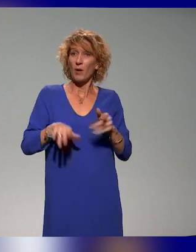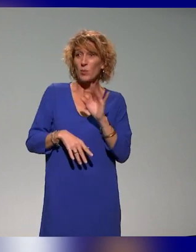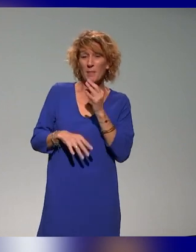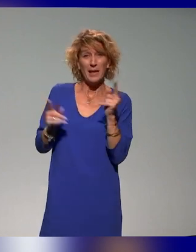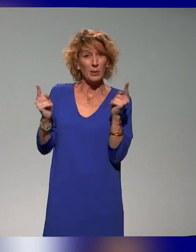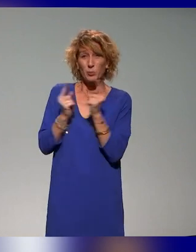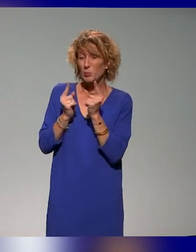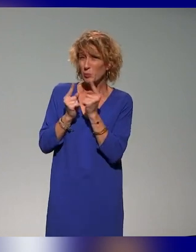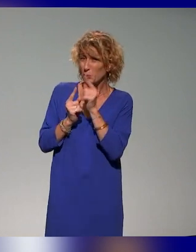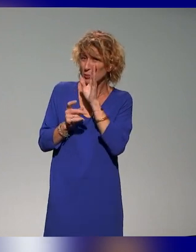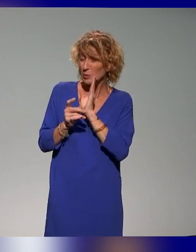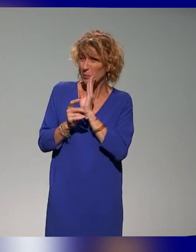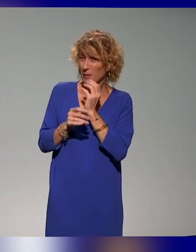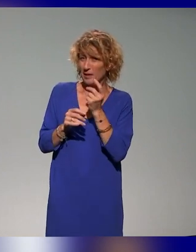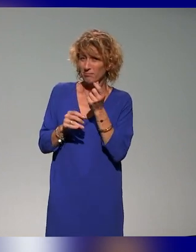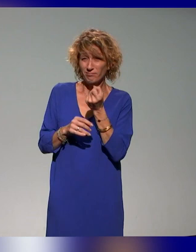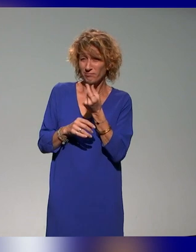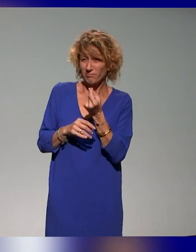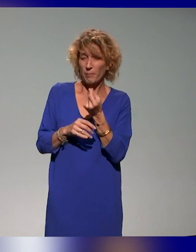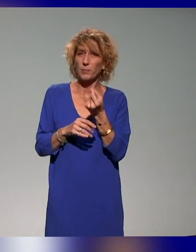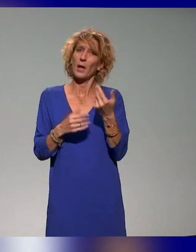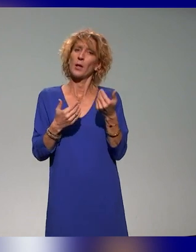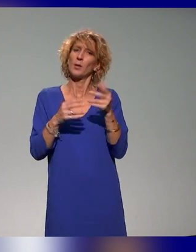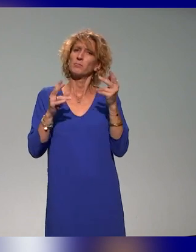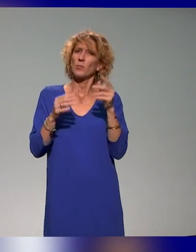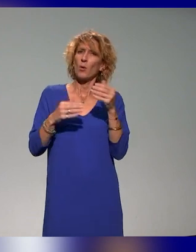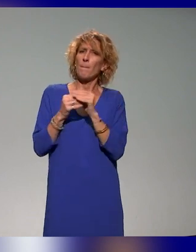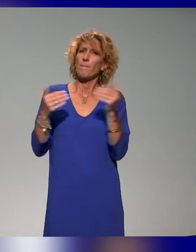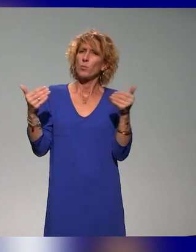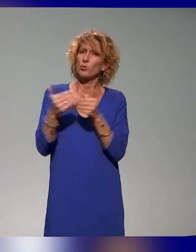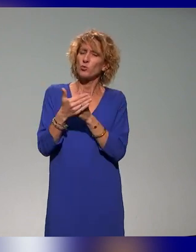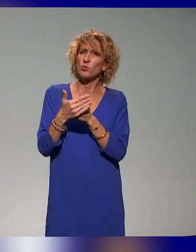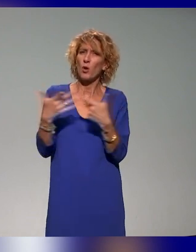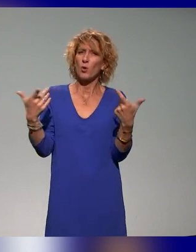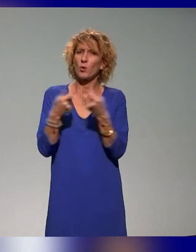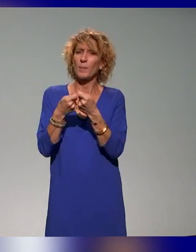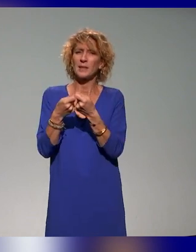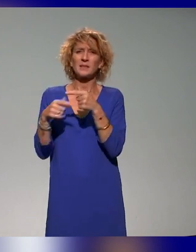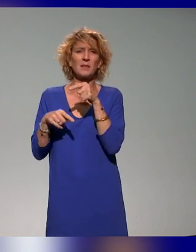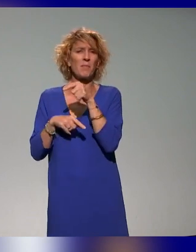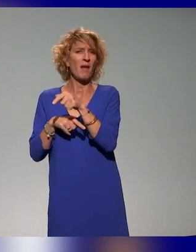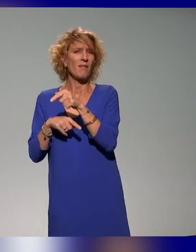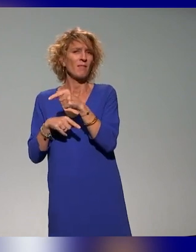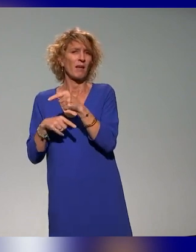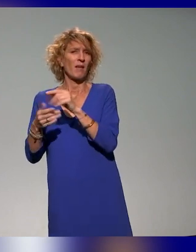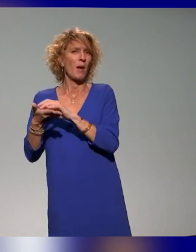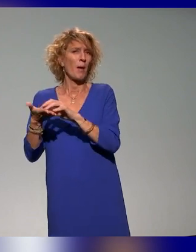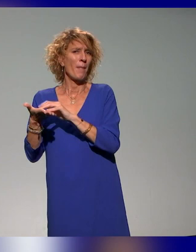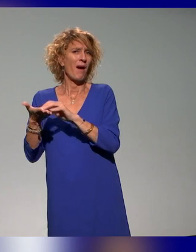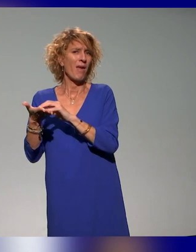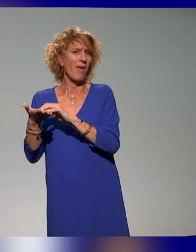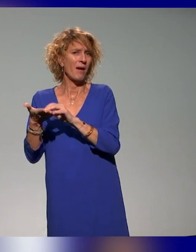je pense qu'elle va se répondre rapidement. On me demande si Moodle est compatible avec un terminal Braille. Je ne sais pas si je